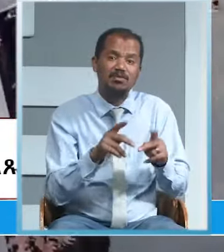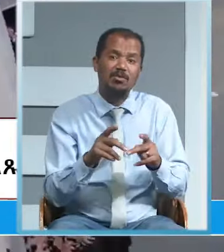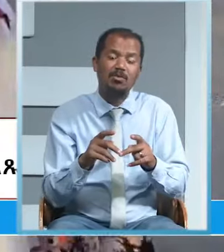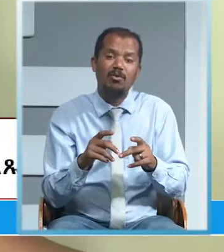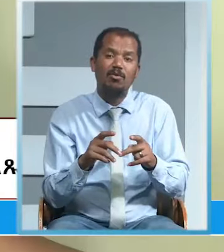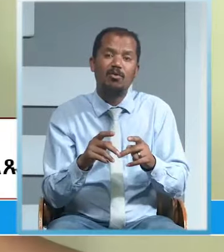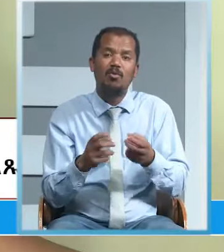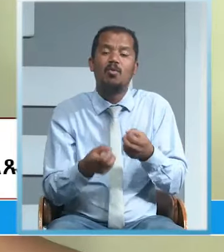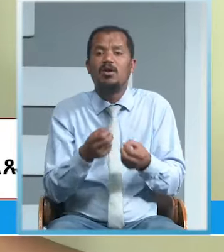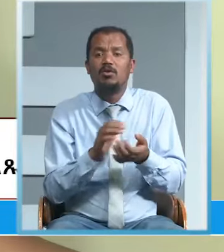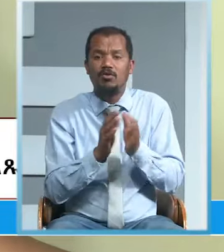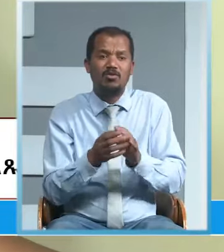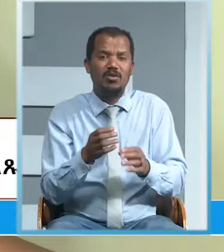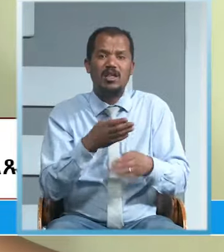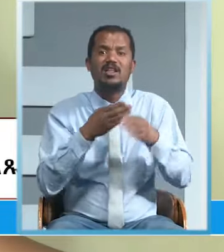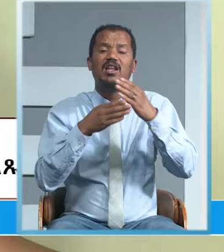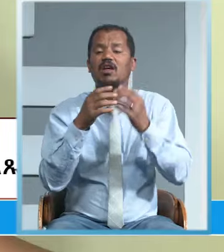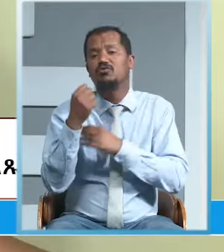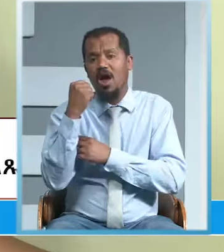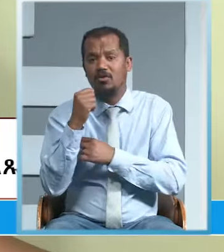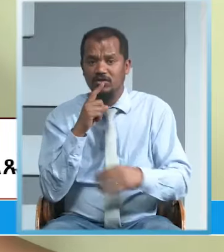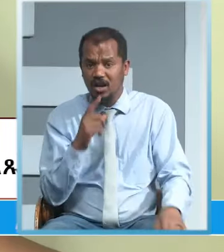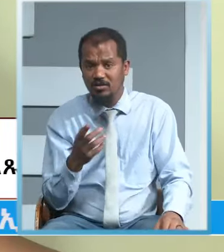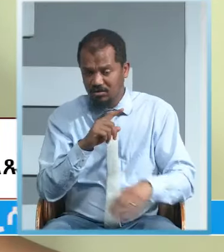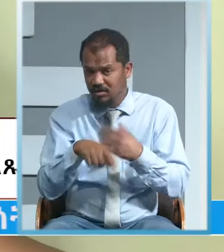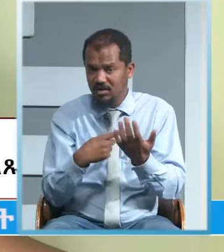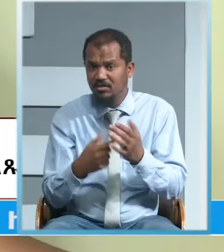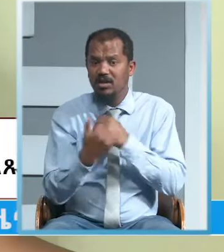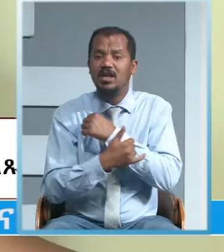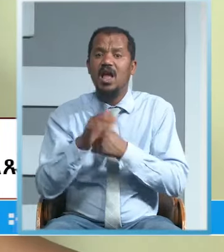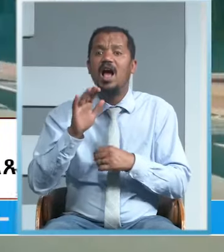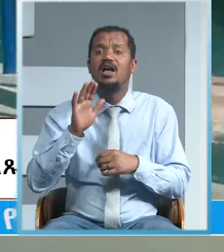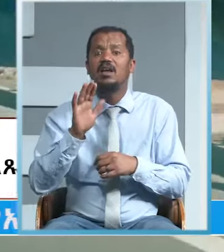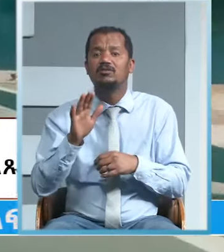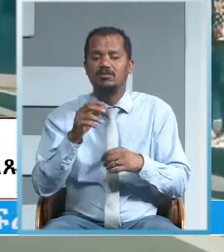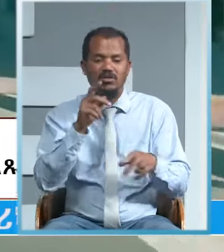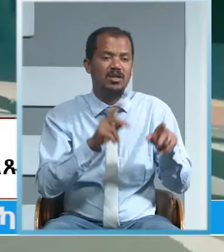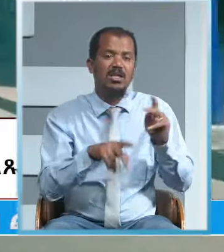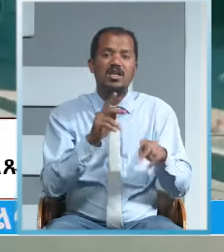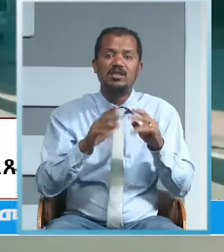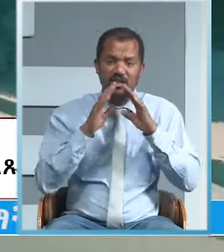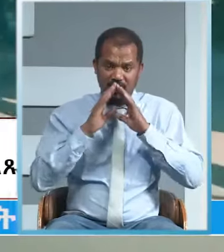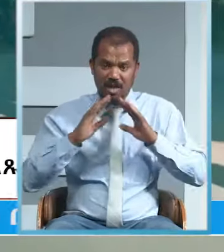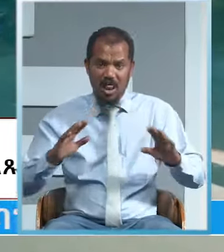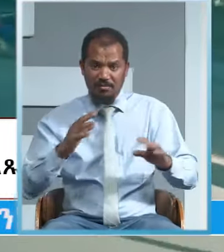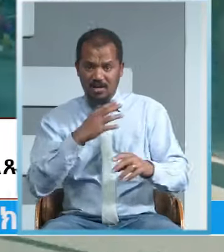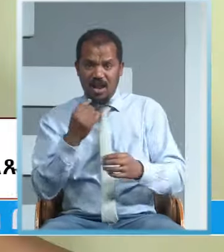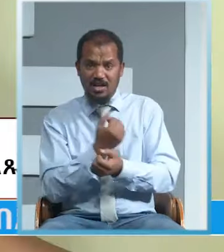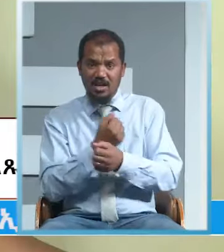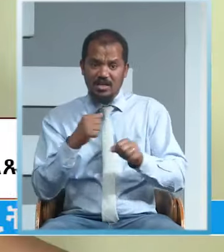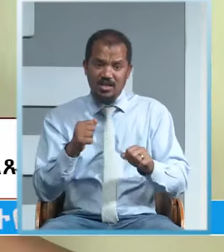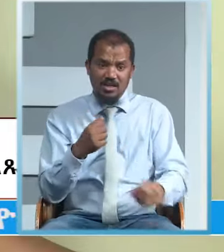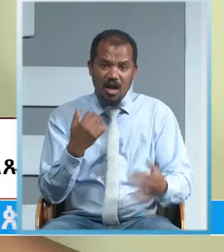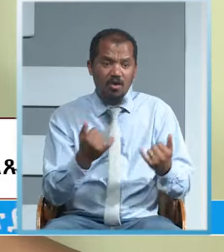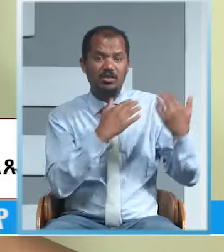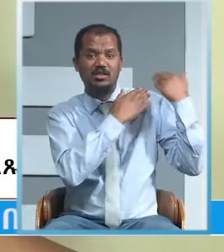የሆኑ የተደራጁ ኃይሎች ናቸው። ስለዚህ የሀገራቸውና የህዝባቸው ሰላምና ደህንነት ልክ አሁን ስልጣን